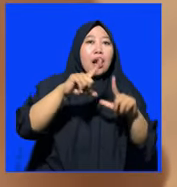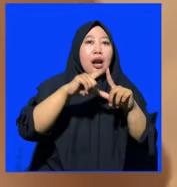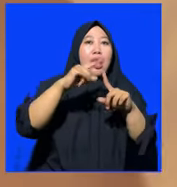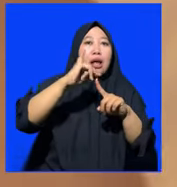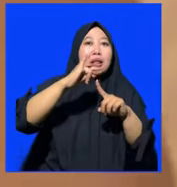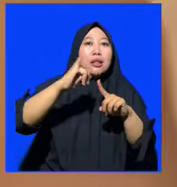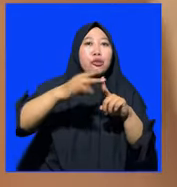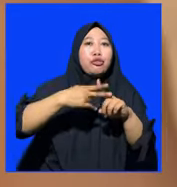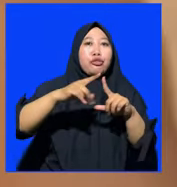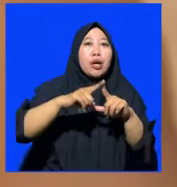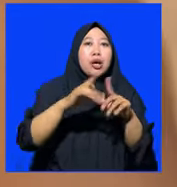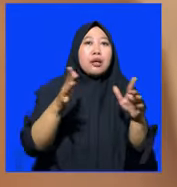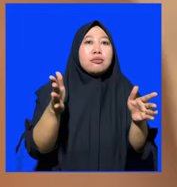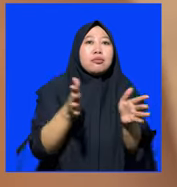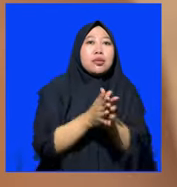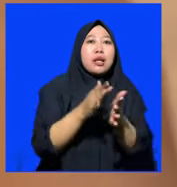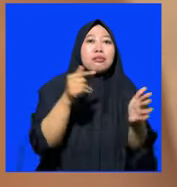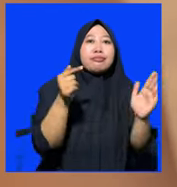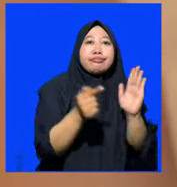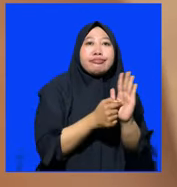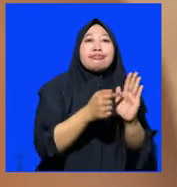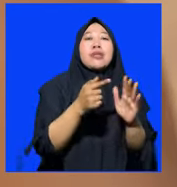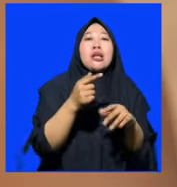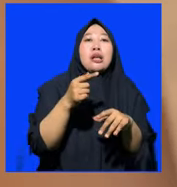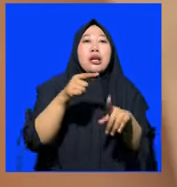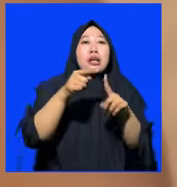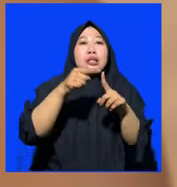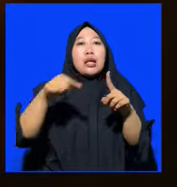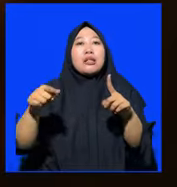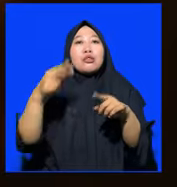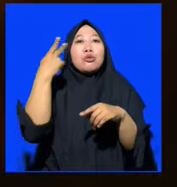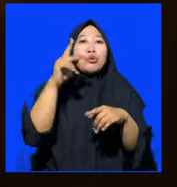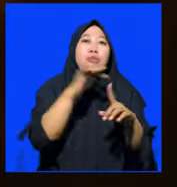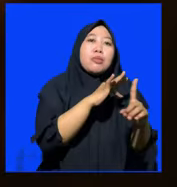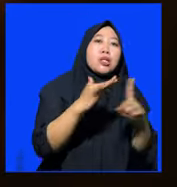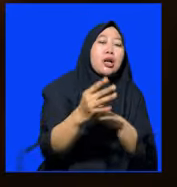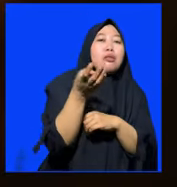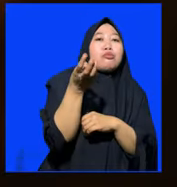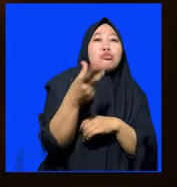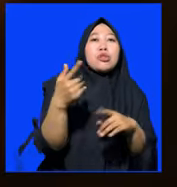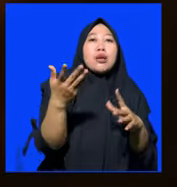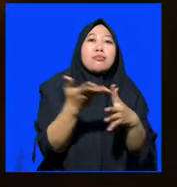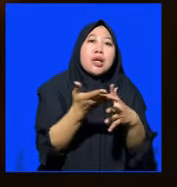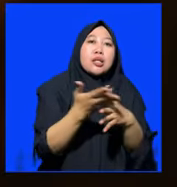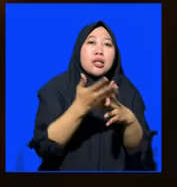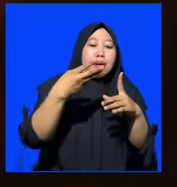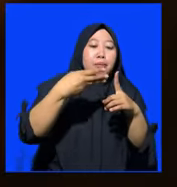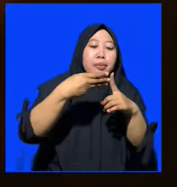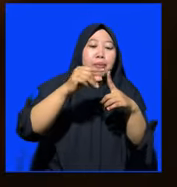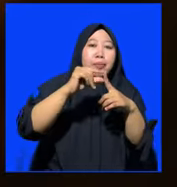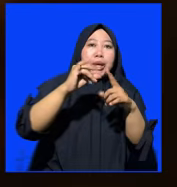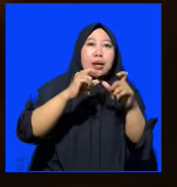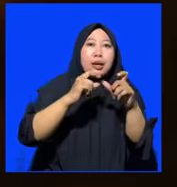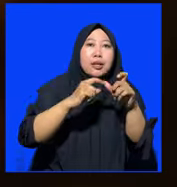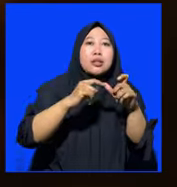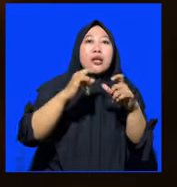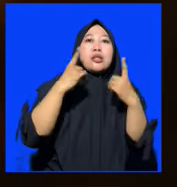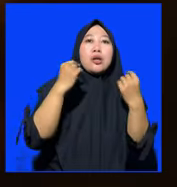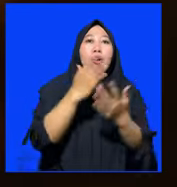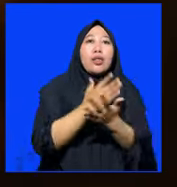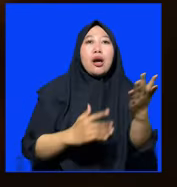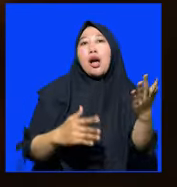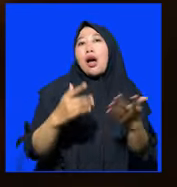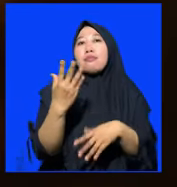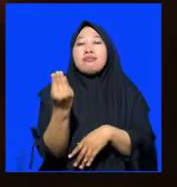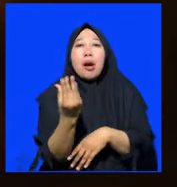dan One Touch Statistik hadir agar masyarakat dapat dengan mudah mengakses layanan BPS Provinsi Jawa Tengah kapan saja dan